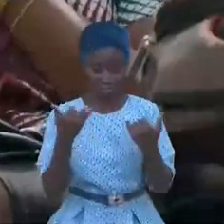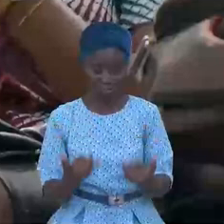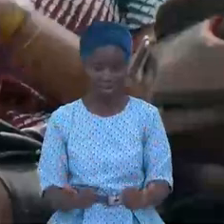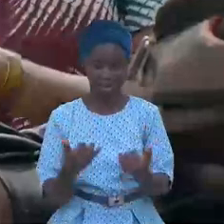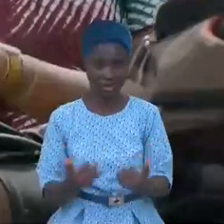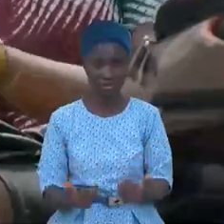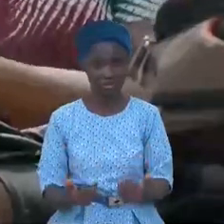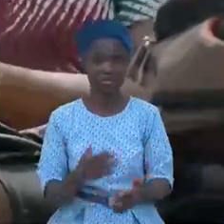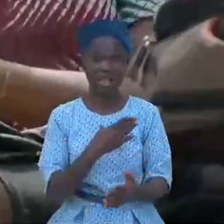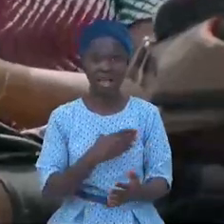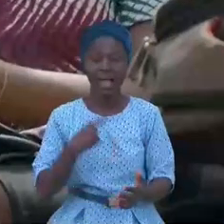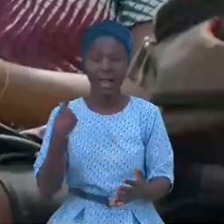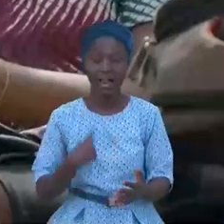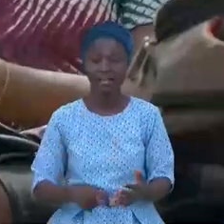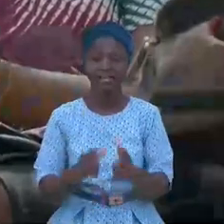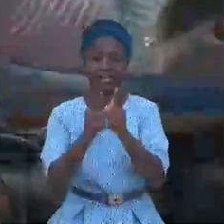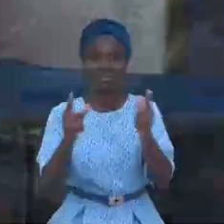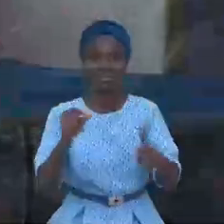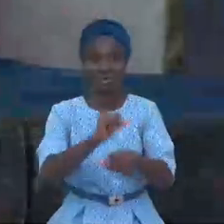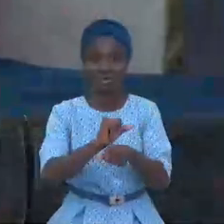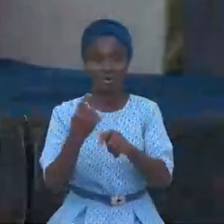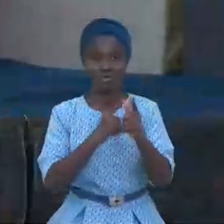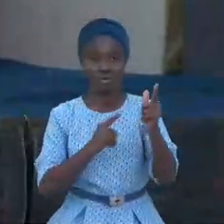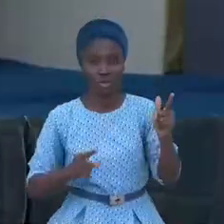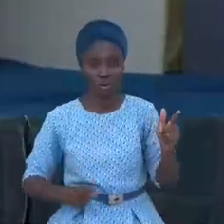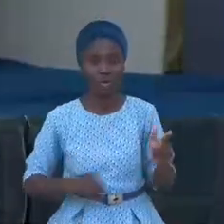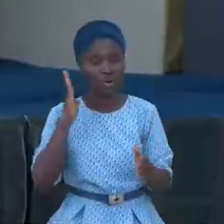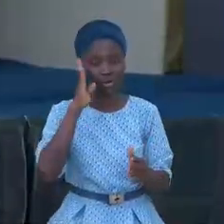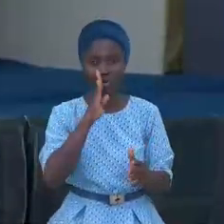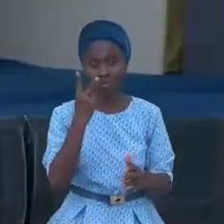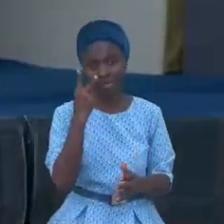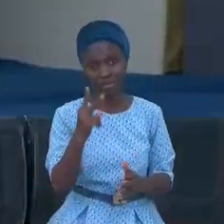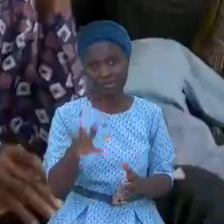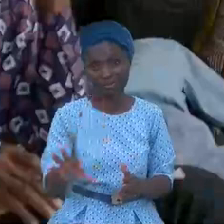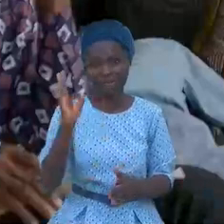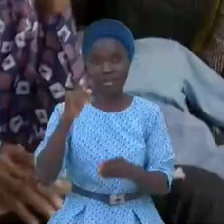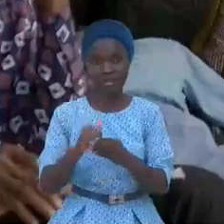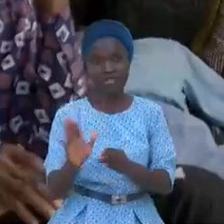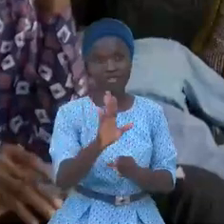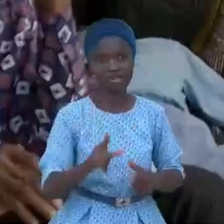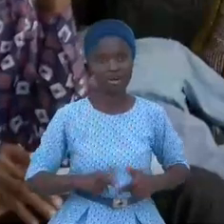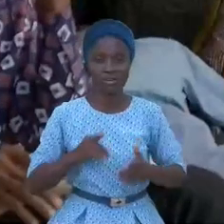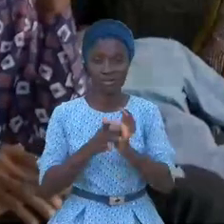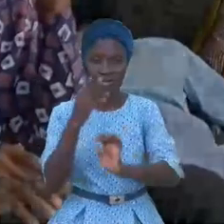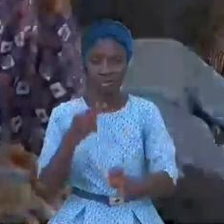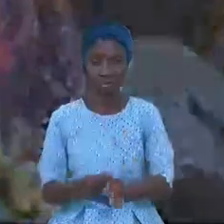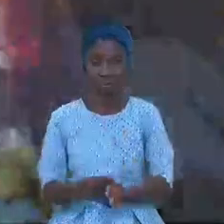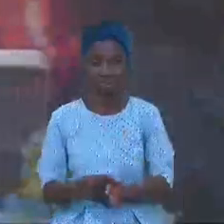Et les exploits du Seigneur seront vus dans ta vie. Voyons